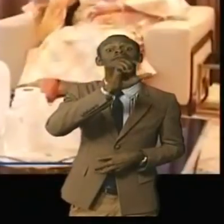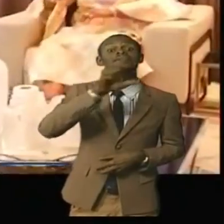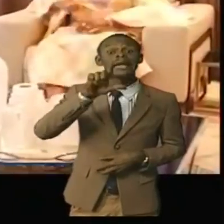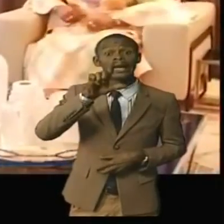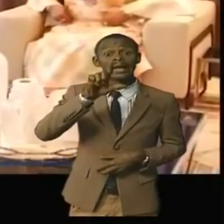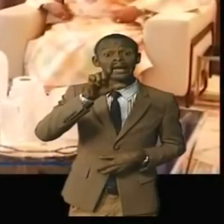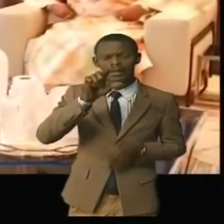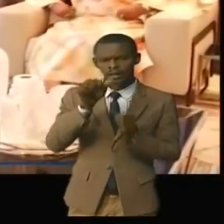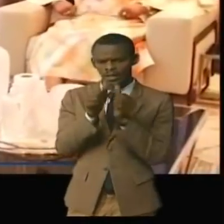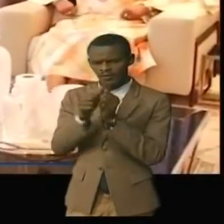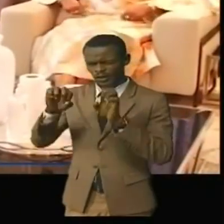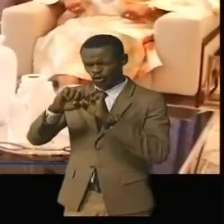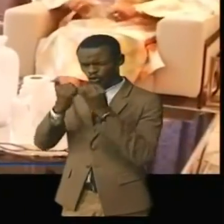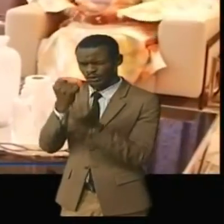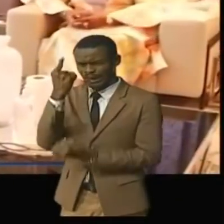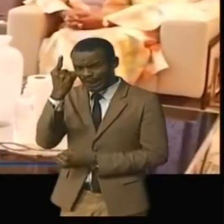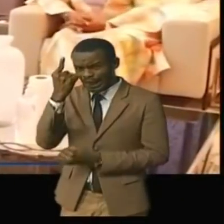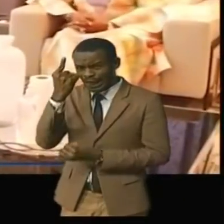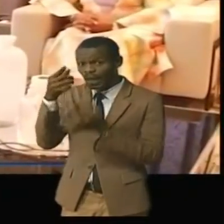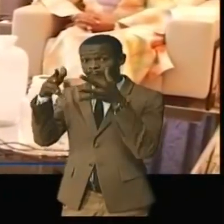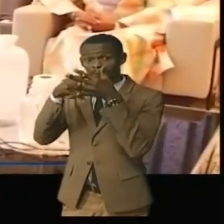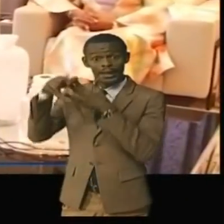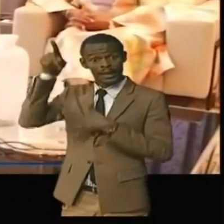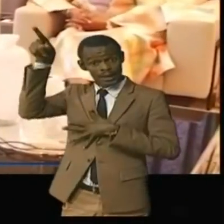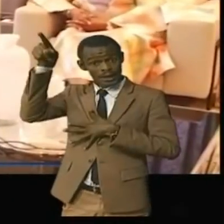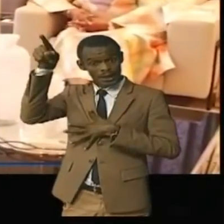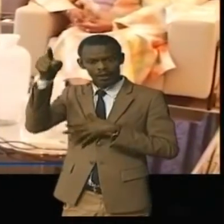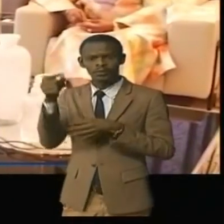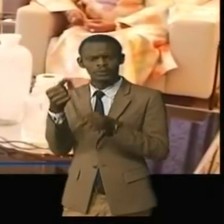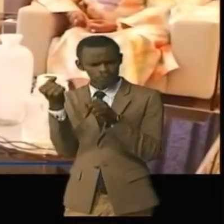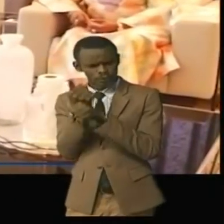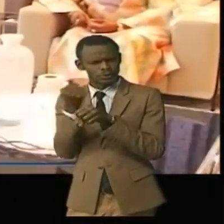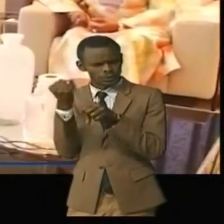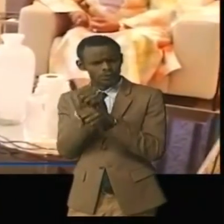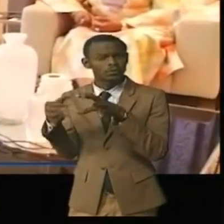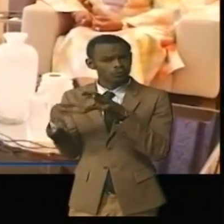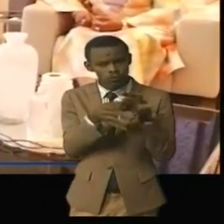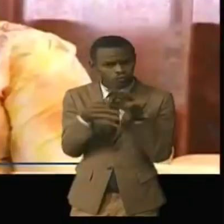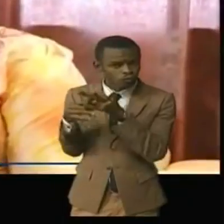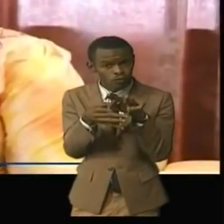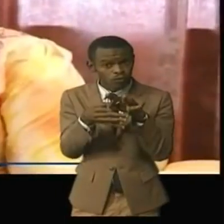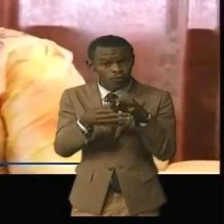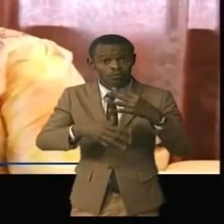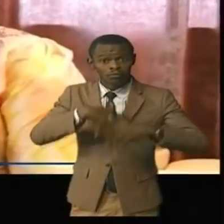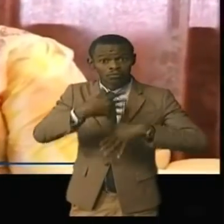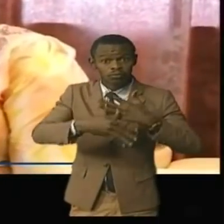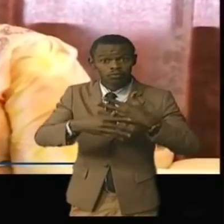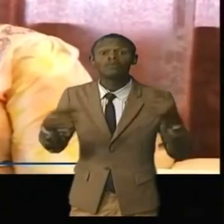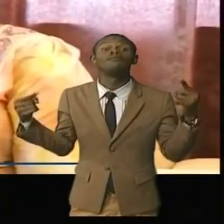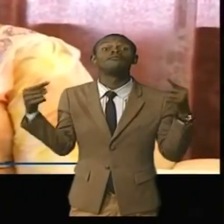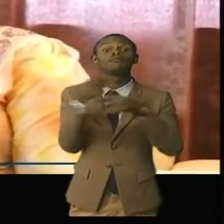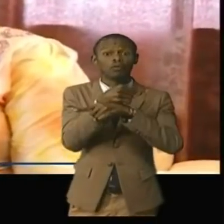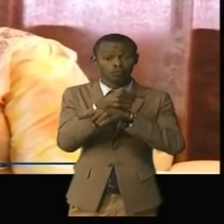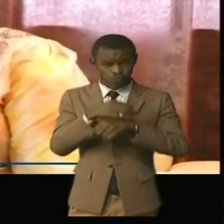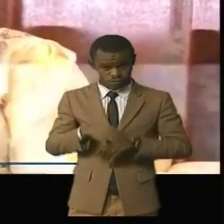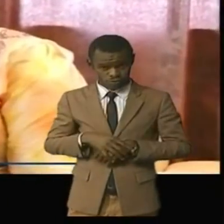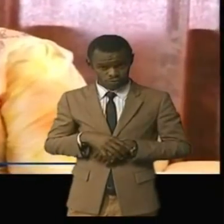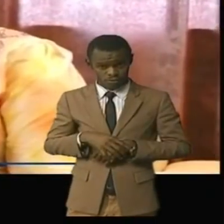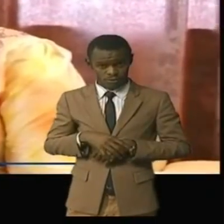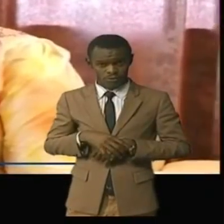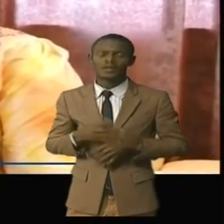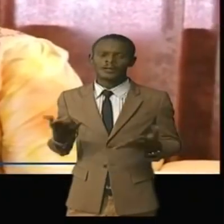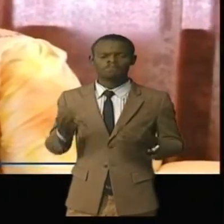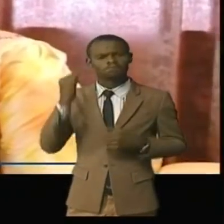ses services à cet établissement public. Le problème a été posé à la ministre d'État, ministre de la Justice,